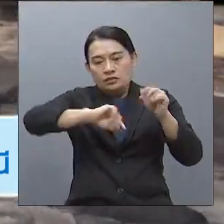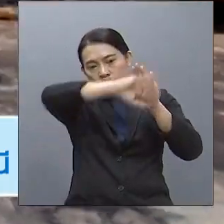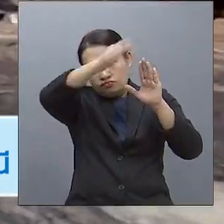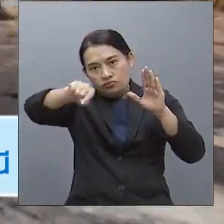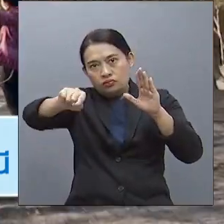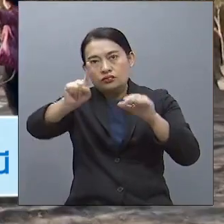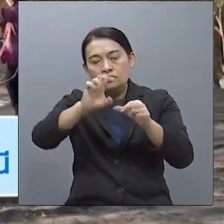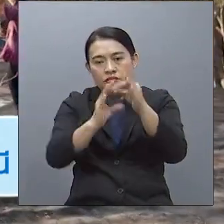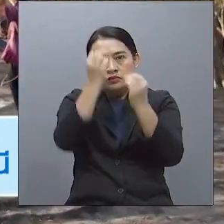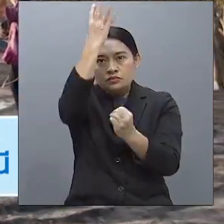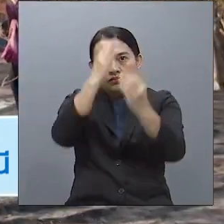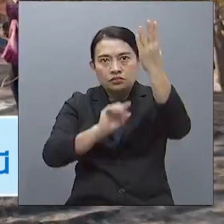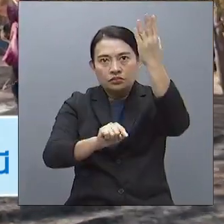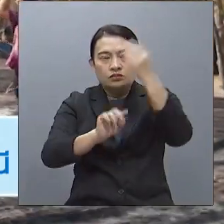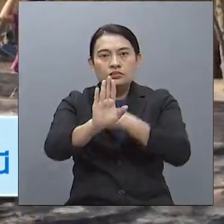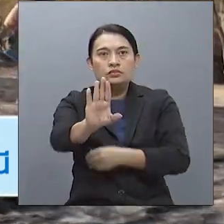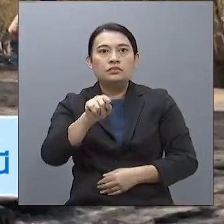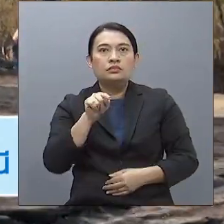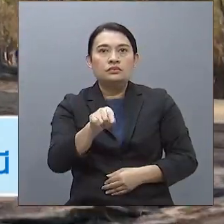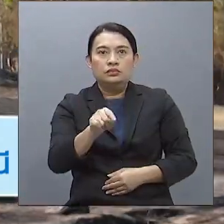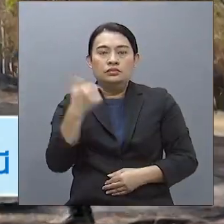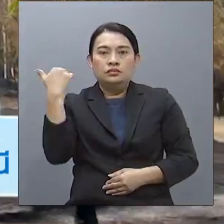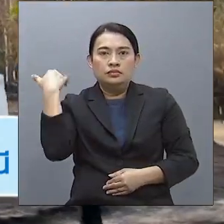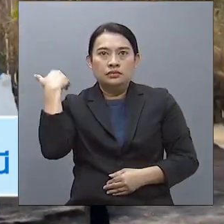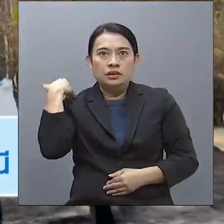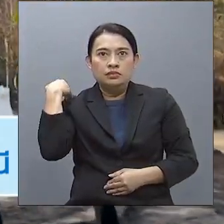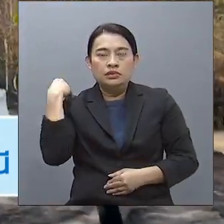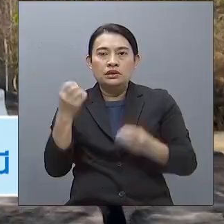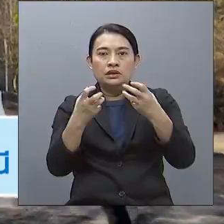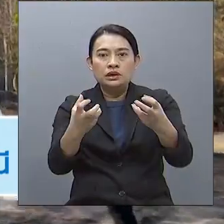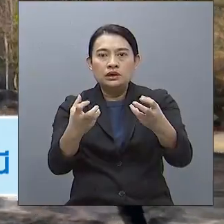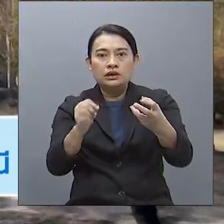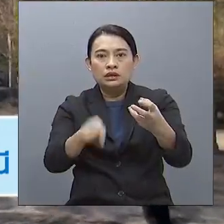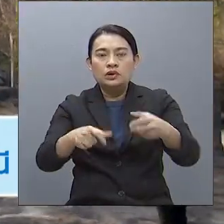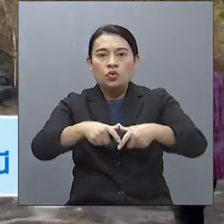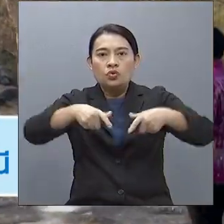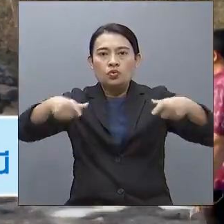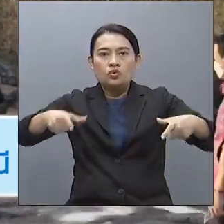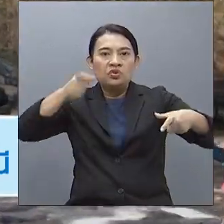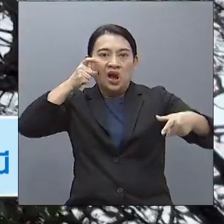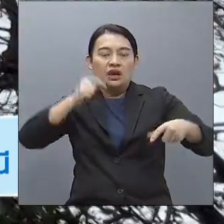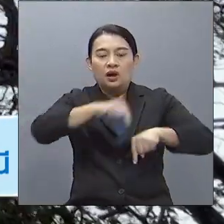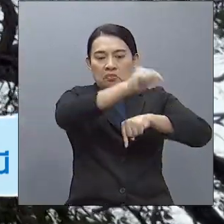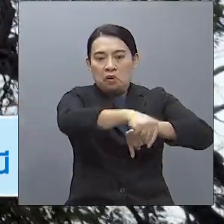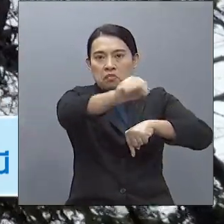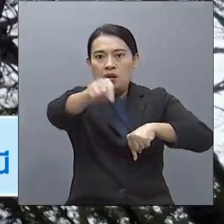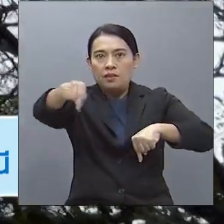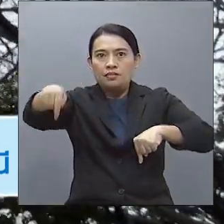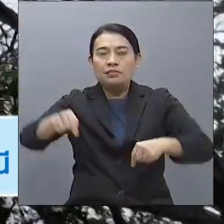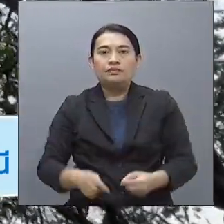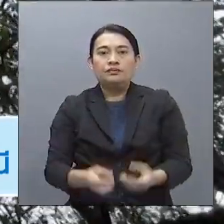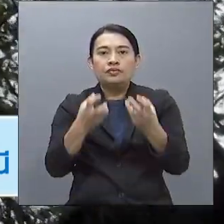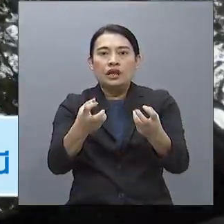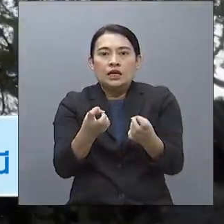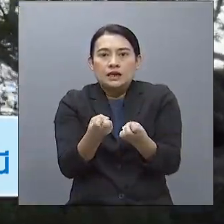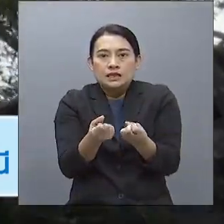านประวัติศาสตร์ภูพระบาทนั้นยังมีเสาหินแล้วก็เพิงหินขนาดใหญ่อยู่ทั่วไปค่ะเพิงหินเหล่านี้เป็นหินทรายแล้วอายุ